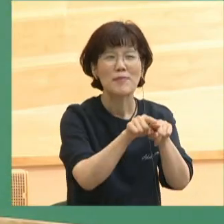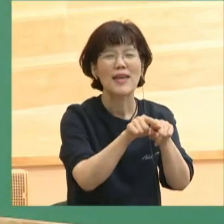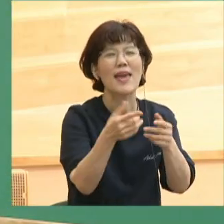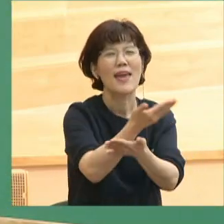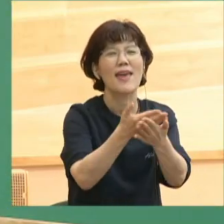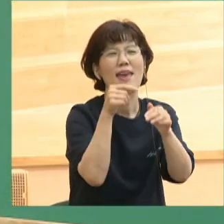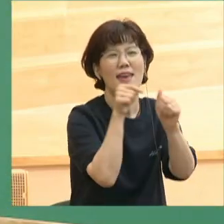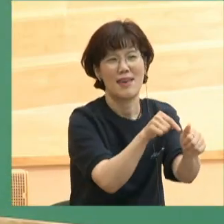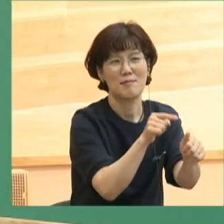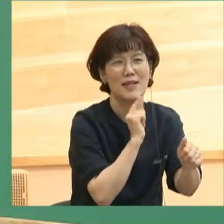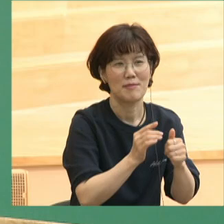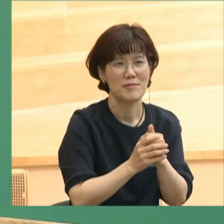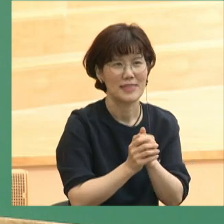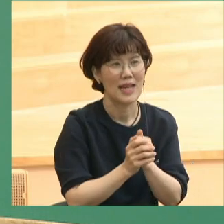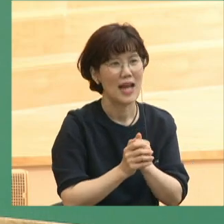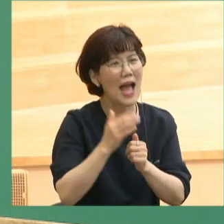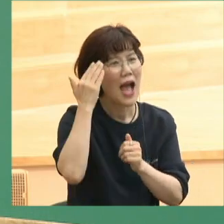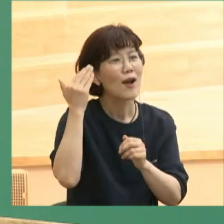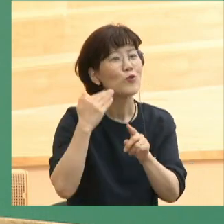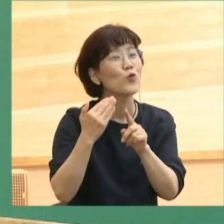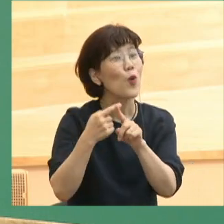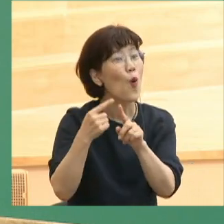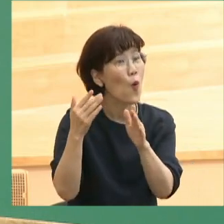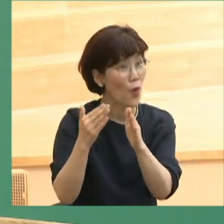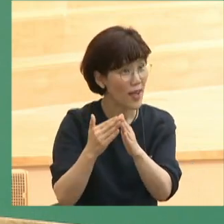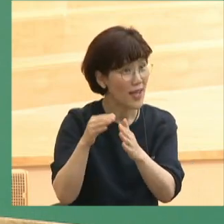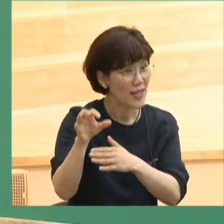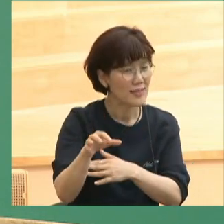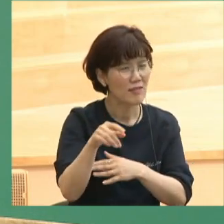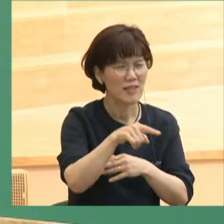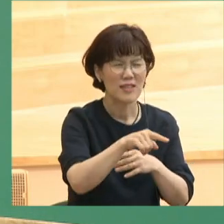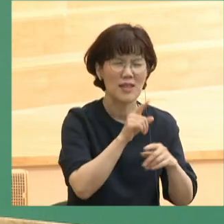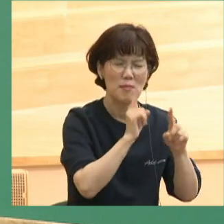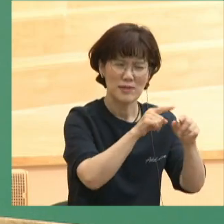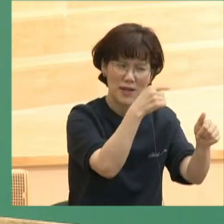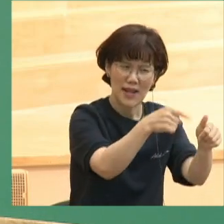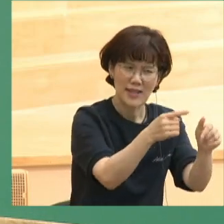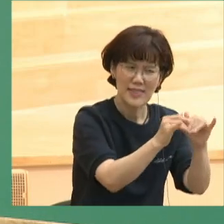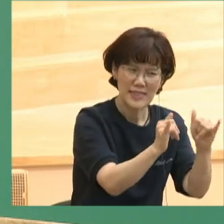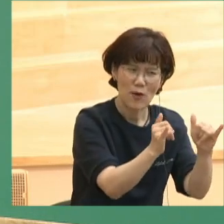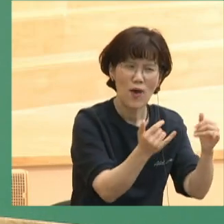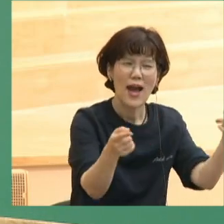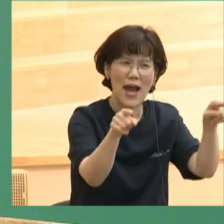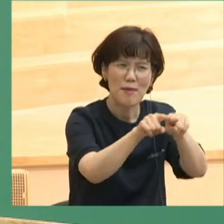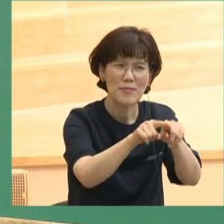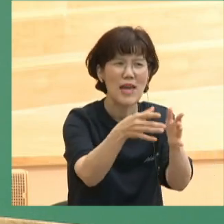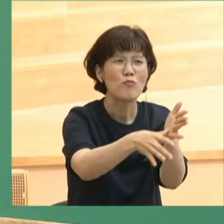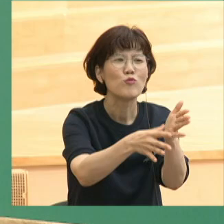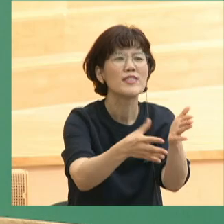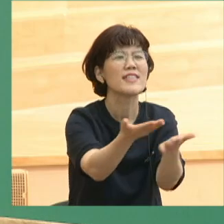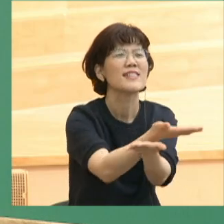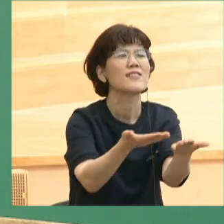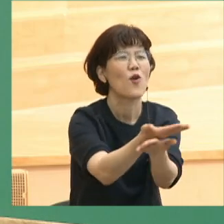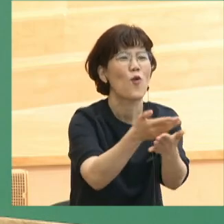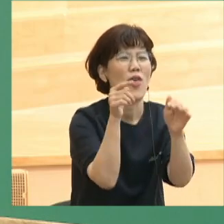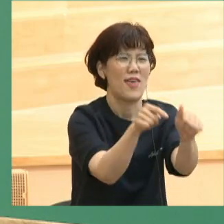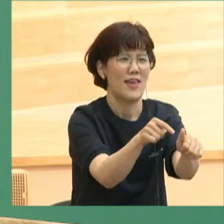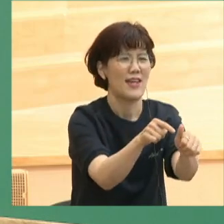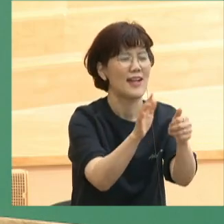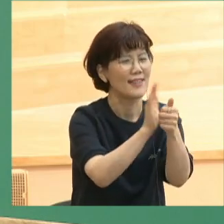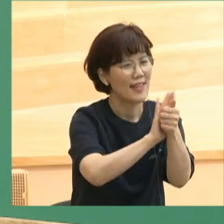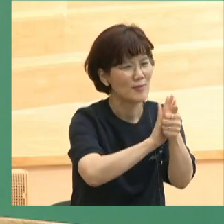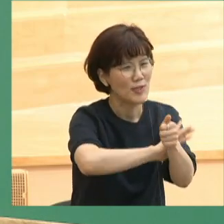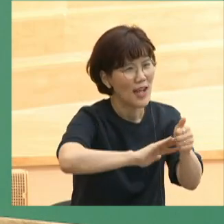것을 한국교회는 지금까지 말씀을 가르치는 자와 함께 물질적인 것을 함께 잘해라,